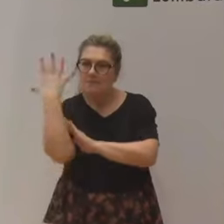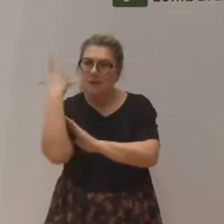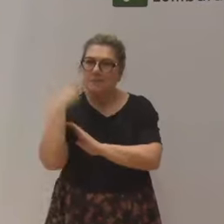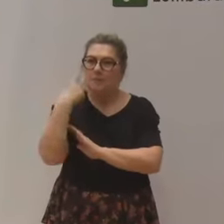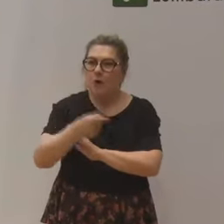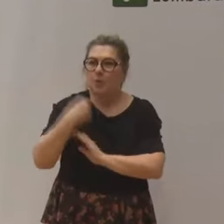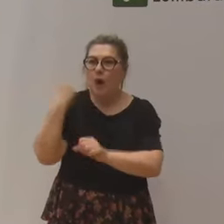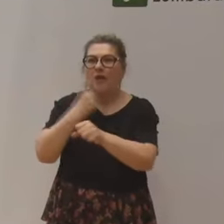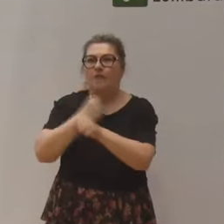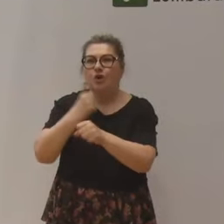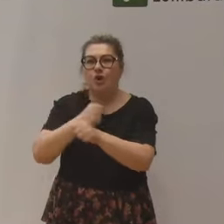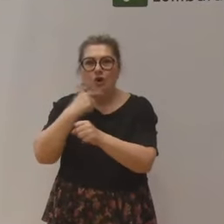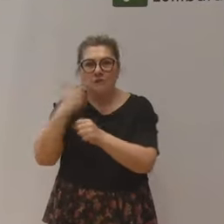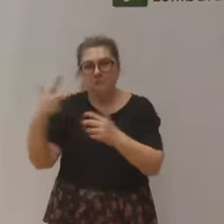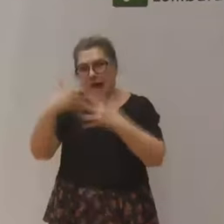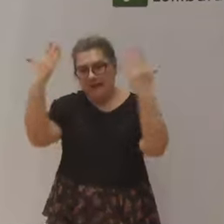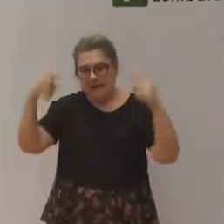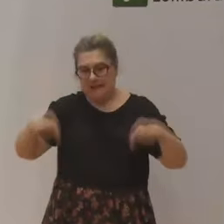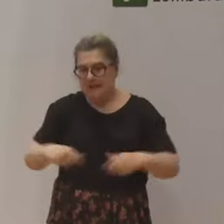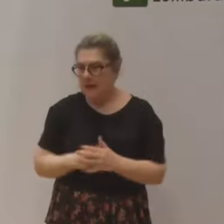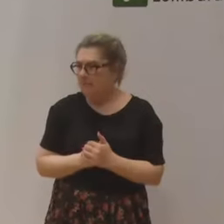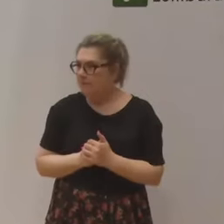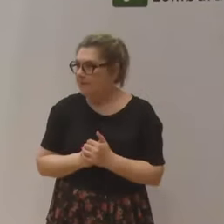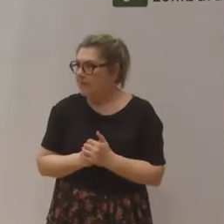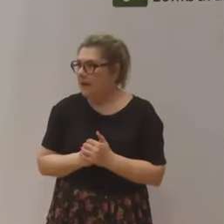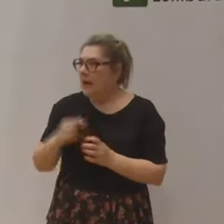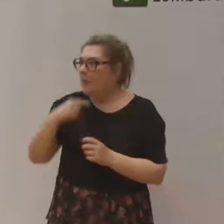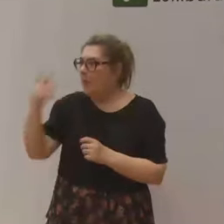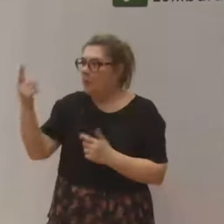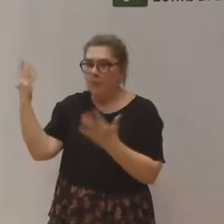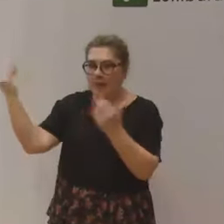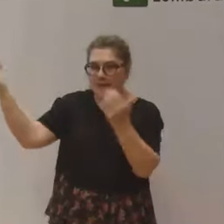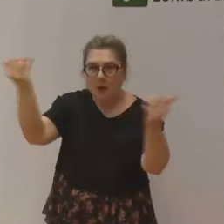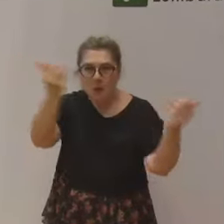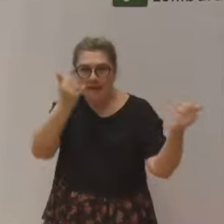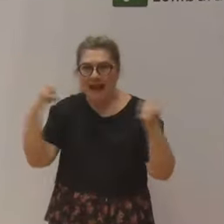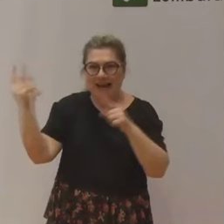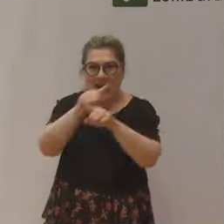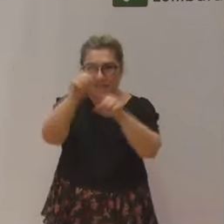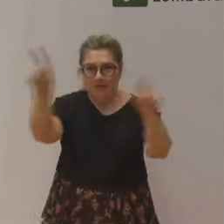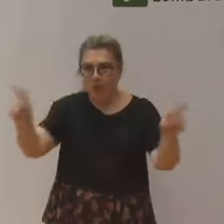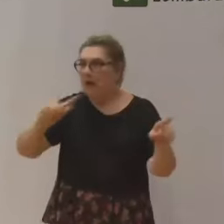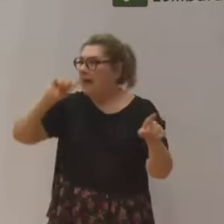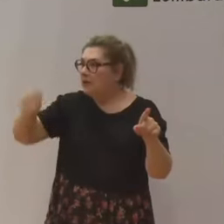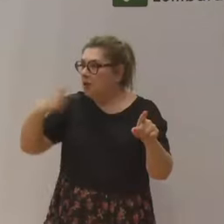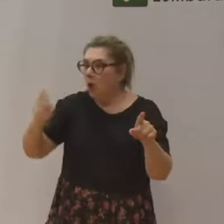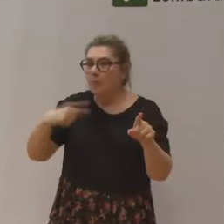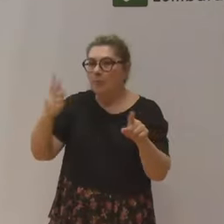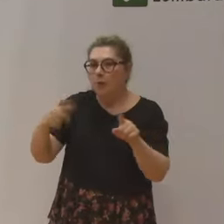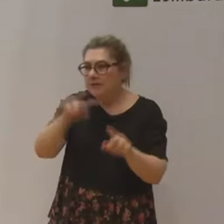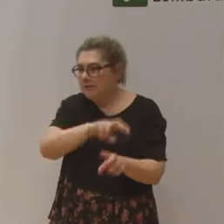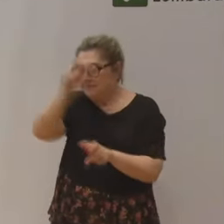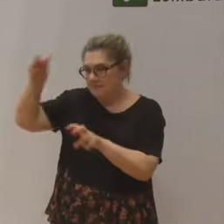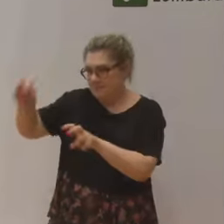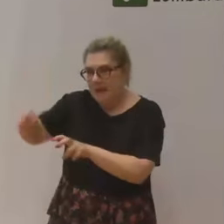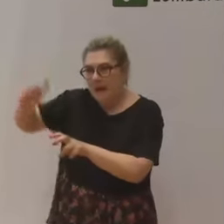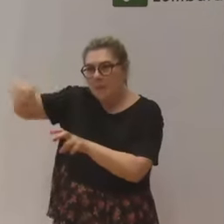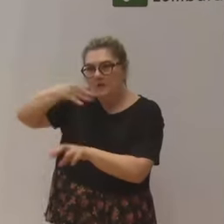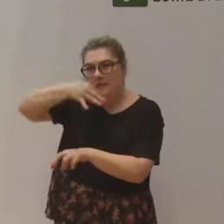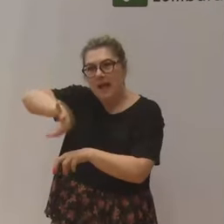di questa mattinata, come vi dicevo. Però nel congedarmi con voi e nel chiedere poi di salire sul palco ai